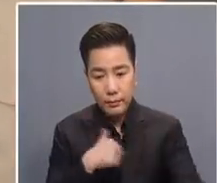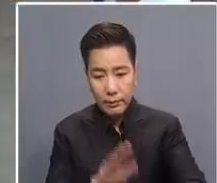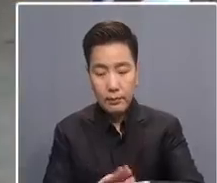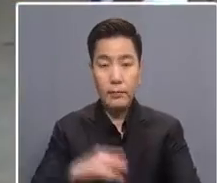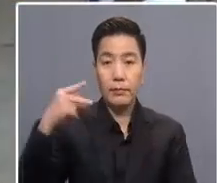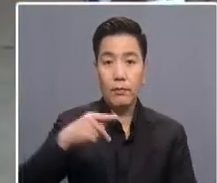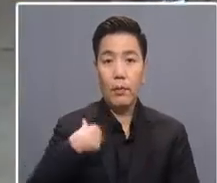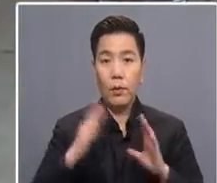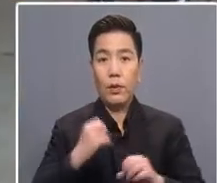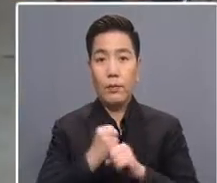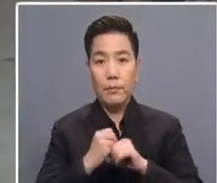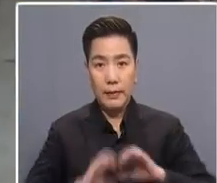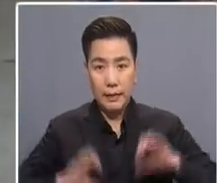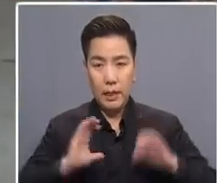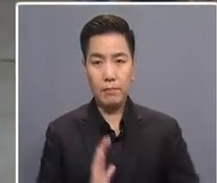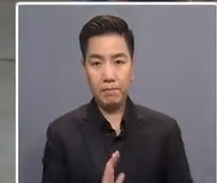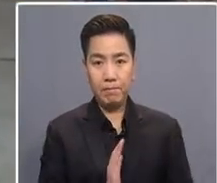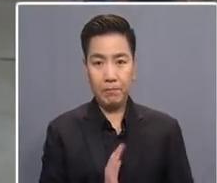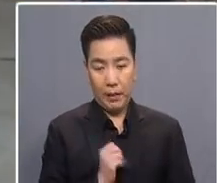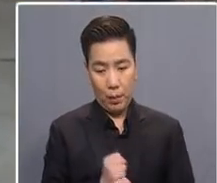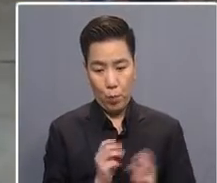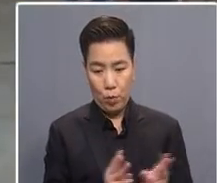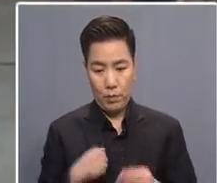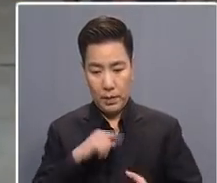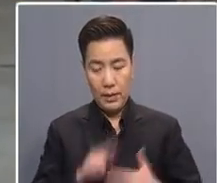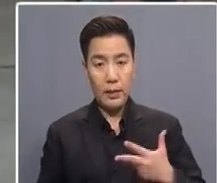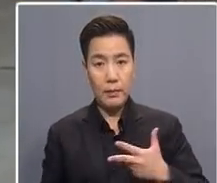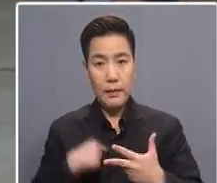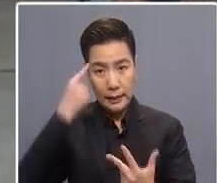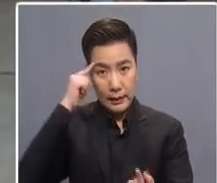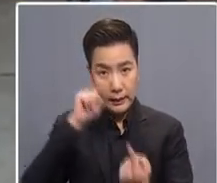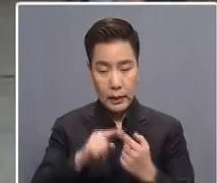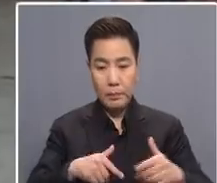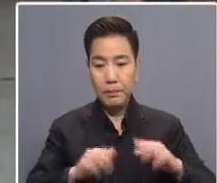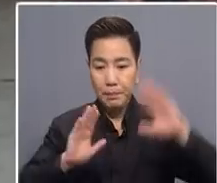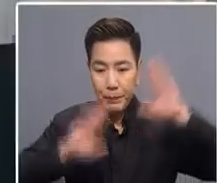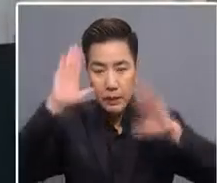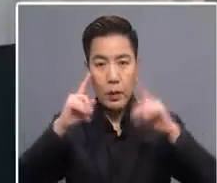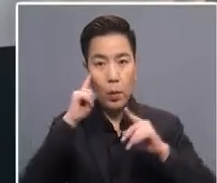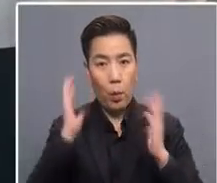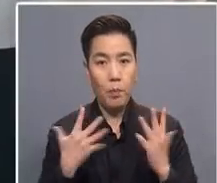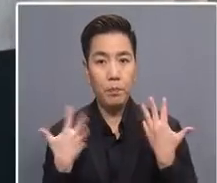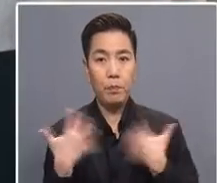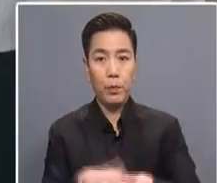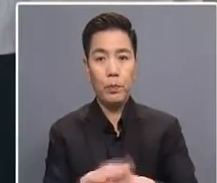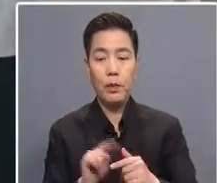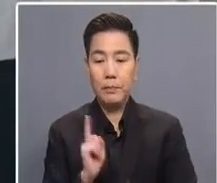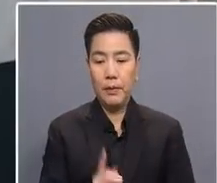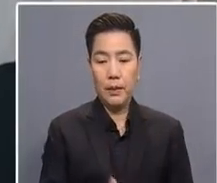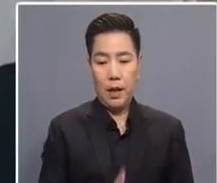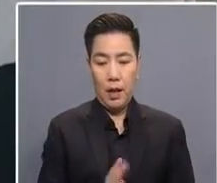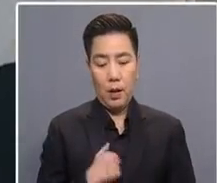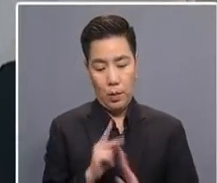ศษให้ข้าราชการปฏิบัติหน้าที่อย่างเคร่งครัด3มาตรการคือให้คำนึงถึงวิถีประชาธิปไตยโดยการมีส่วนร่วมการวางตัวเป็นกลางต